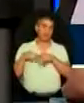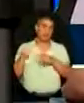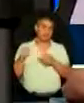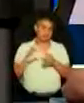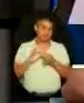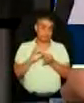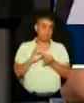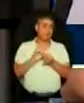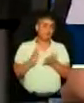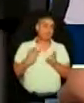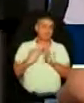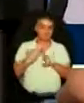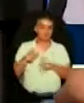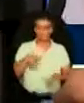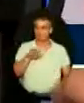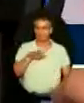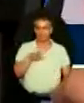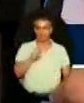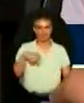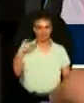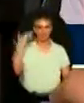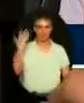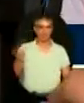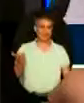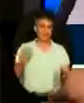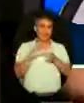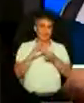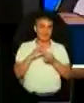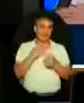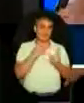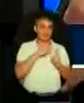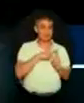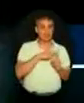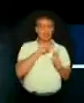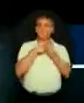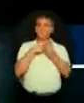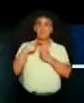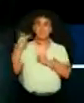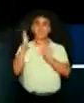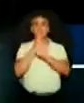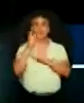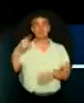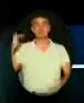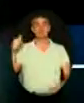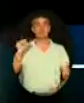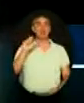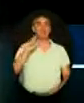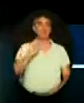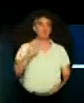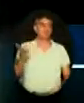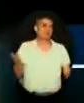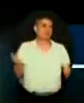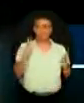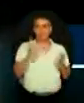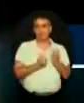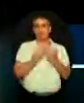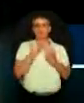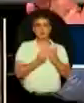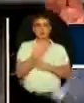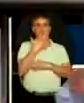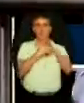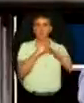ברית שהיא ברית רק במזרח התיכון, יכולה להתקיים כזה ברית בין ישראל. בסוף נהיה בברית עם דאי. ג'אבת אל נוסרה, זה דבר מדהים. כך הקימה מדינת